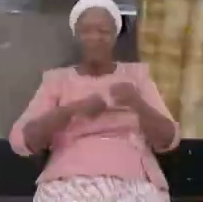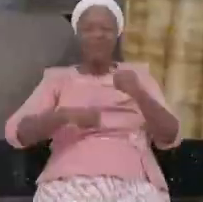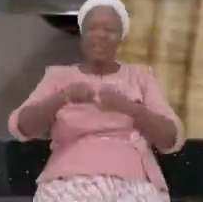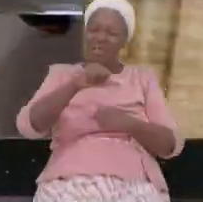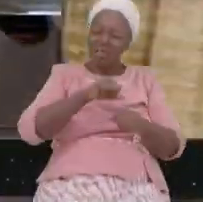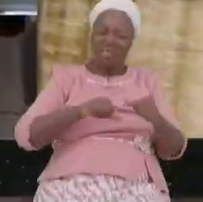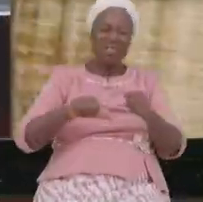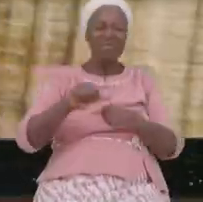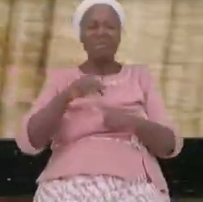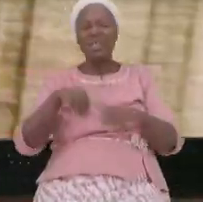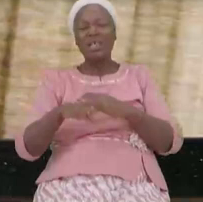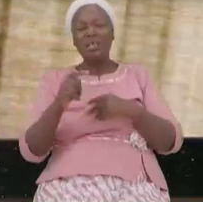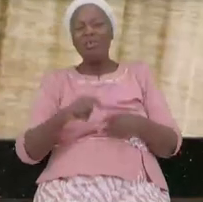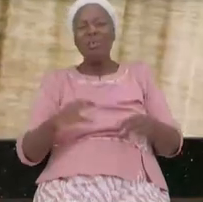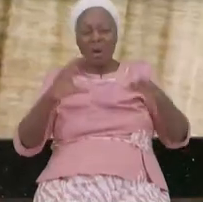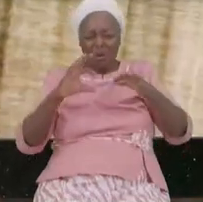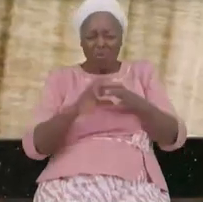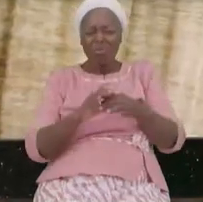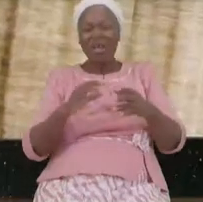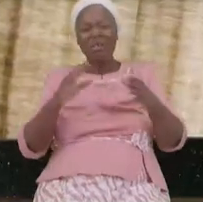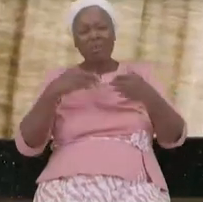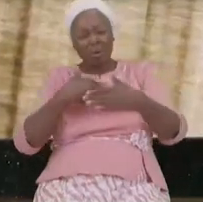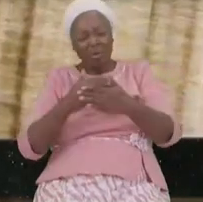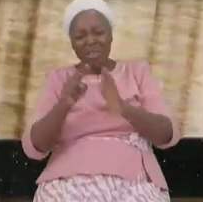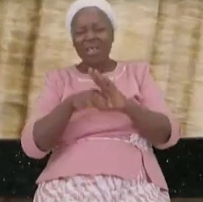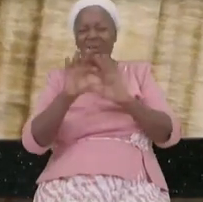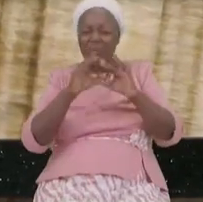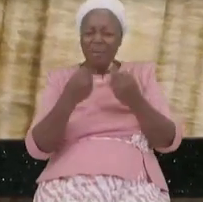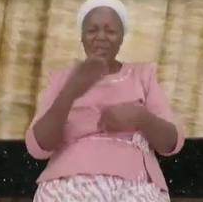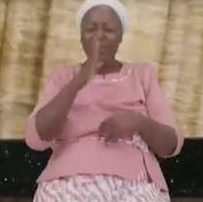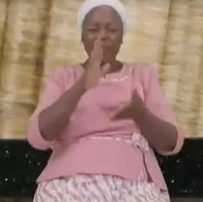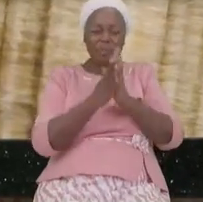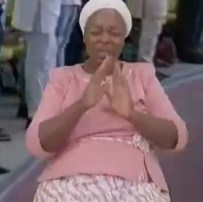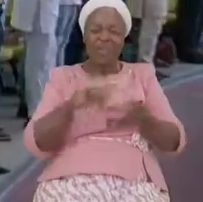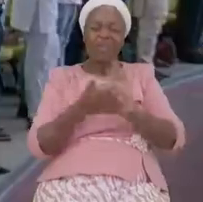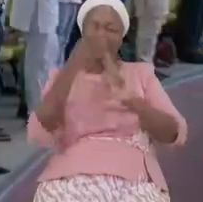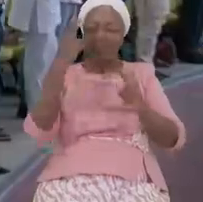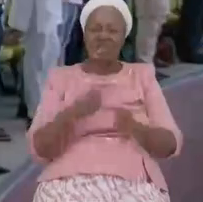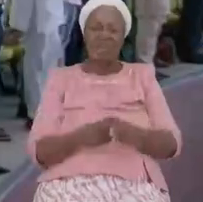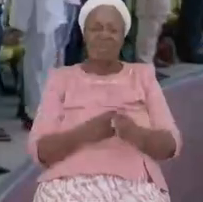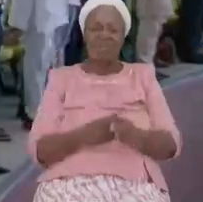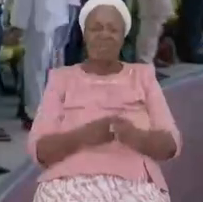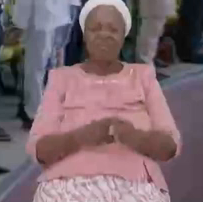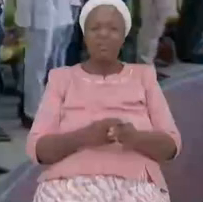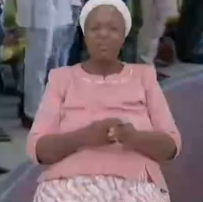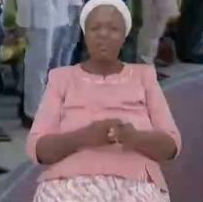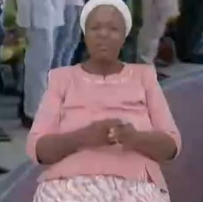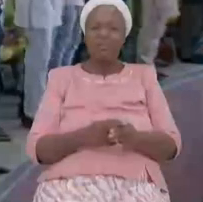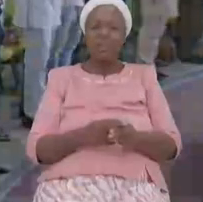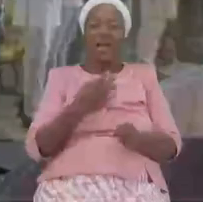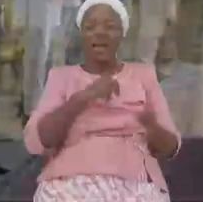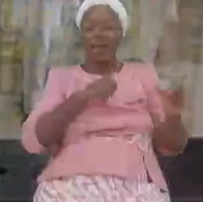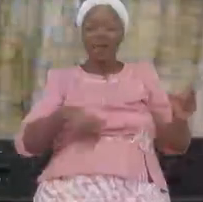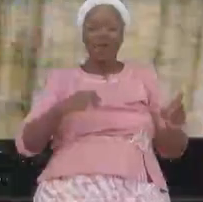dans ton intimité, dans ta famille, il y aura la paix au nom de Jésus. Seigneur, je prie,